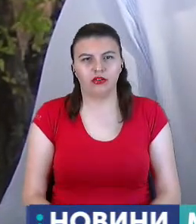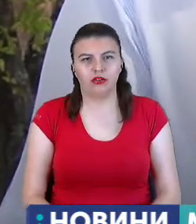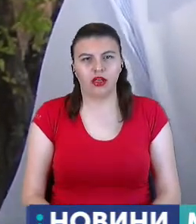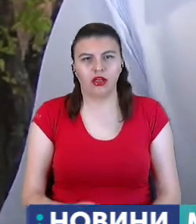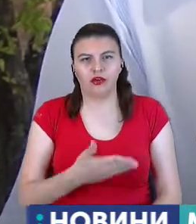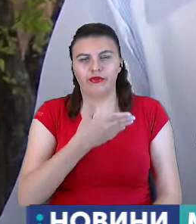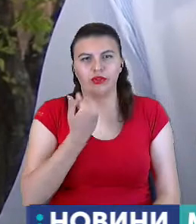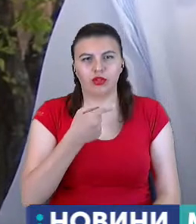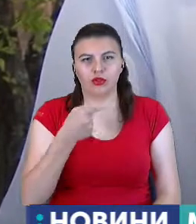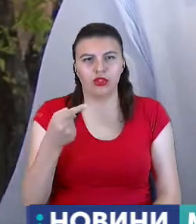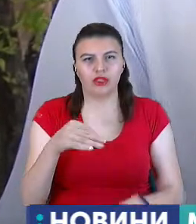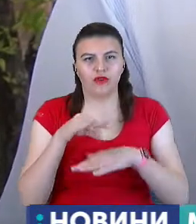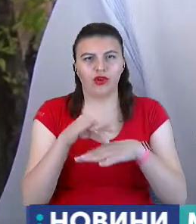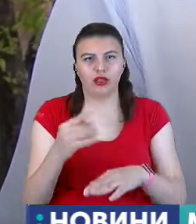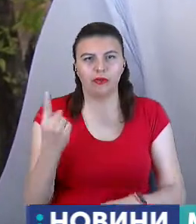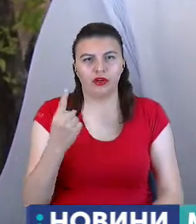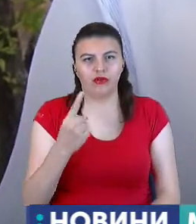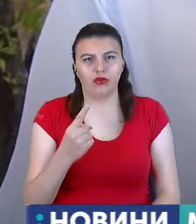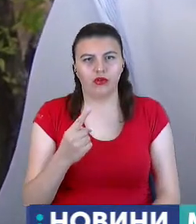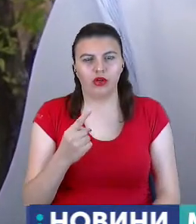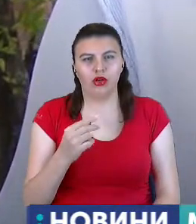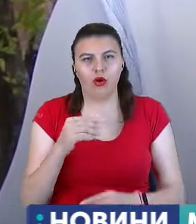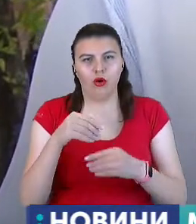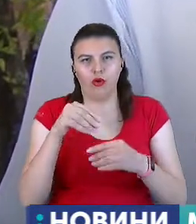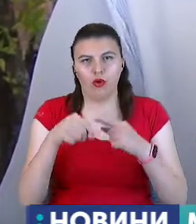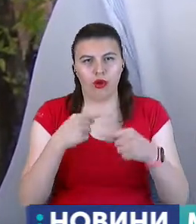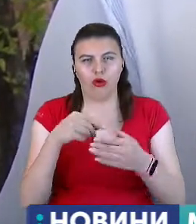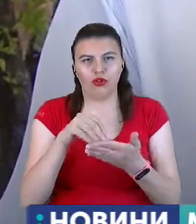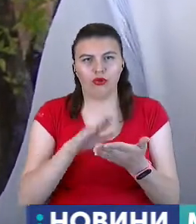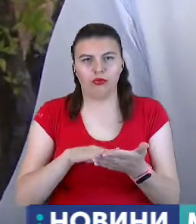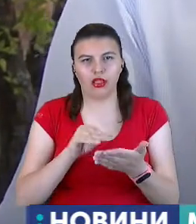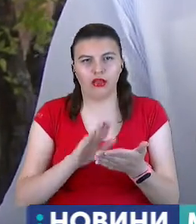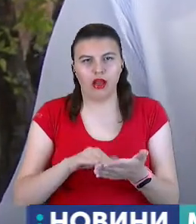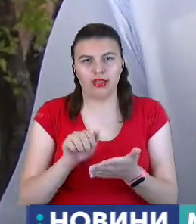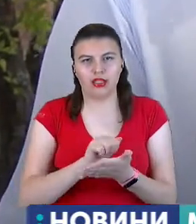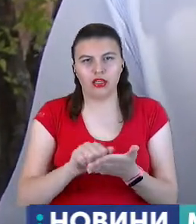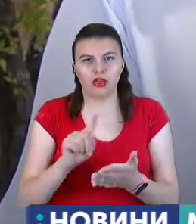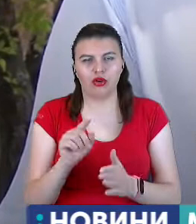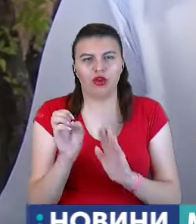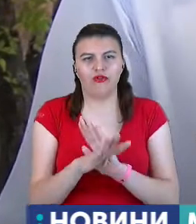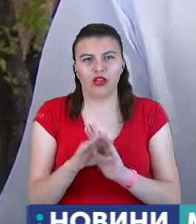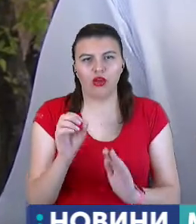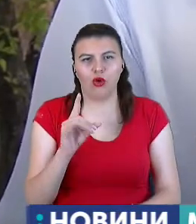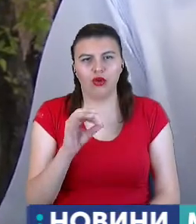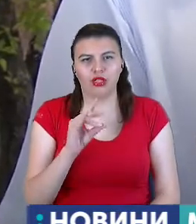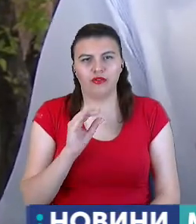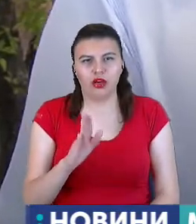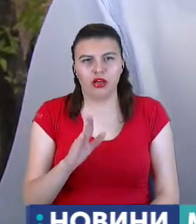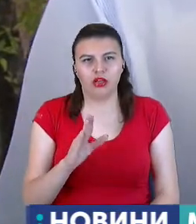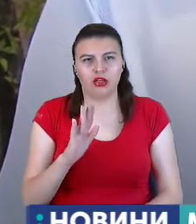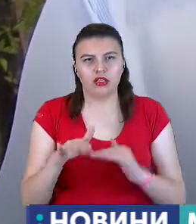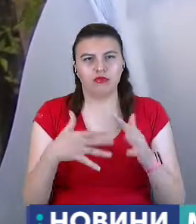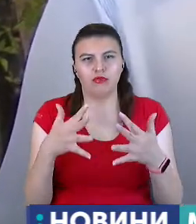відсутність ведення первинної облікової документації щодо відходів 1ВТ,